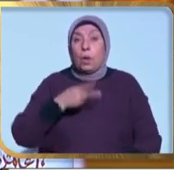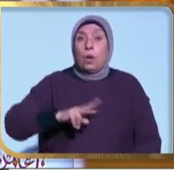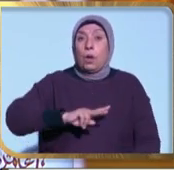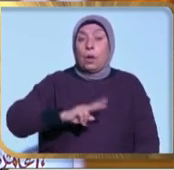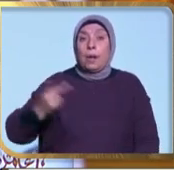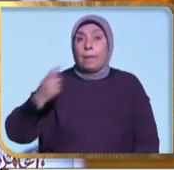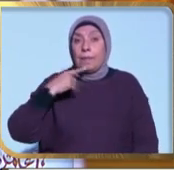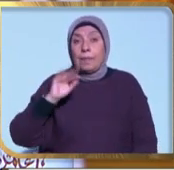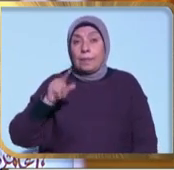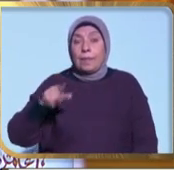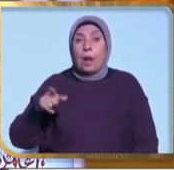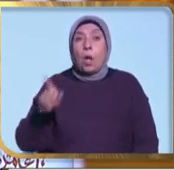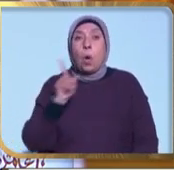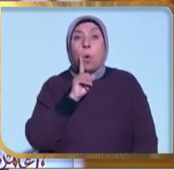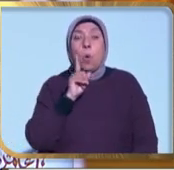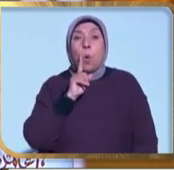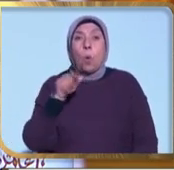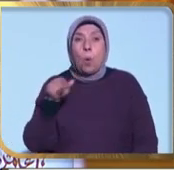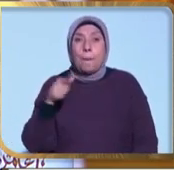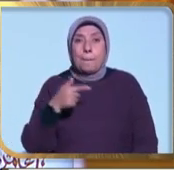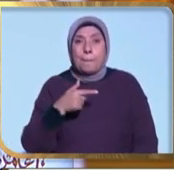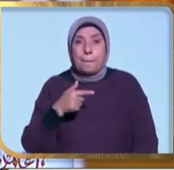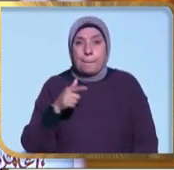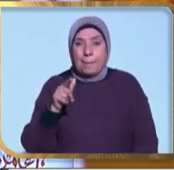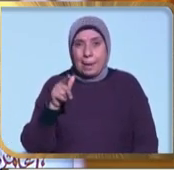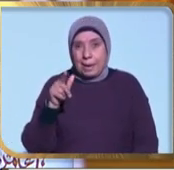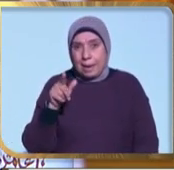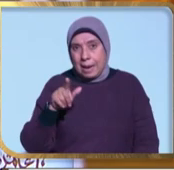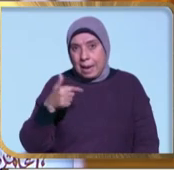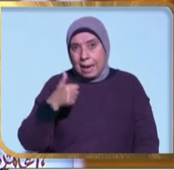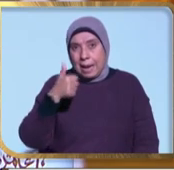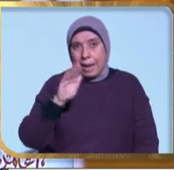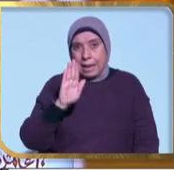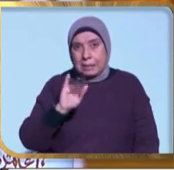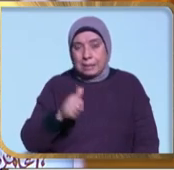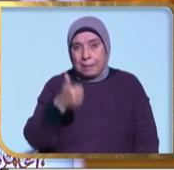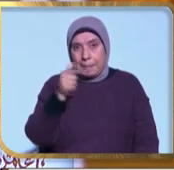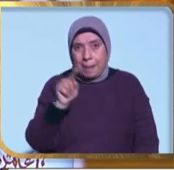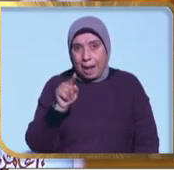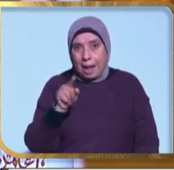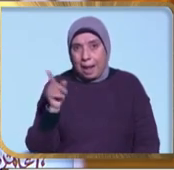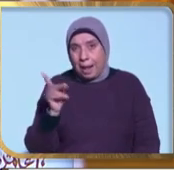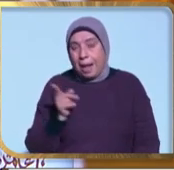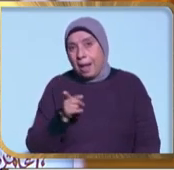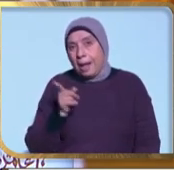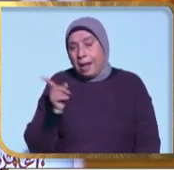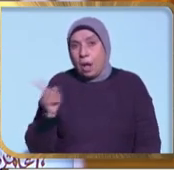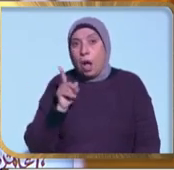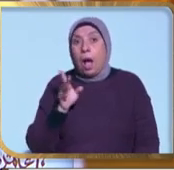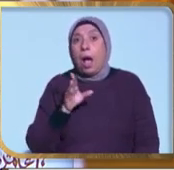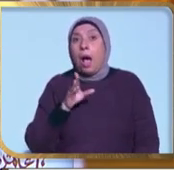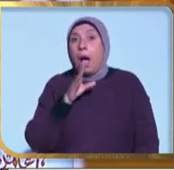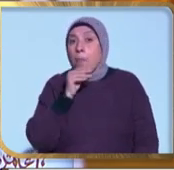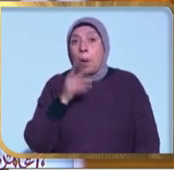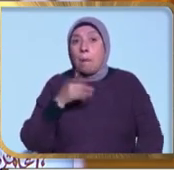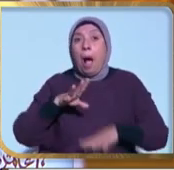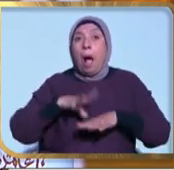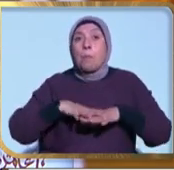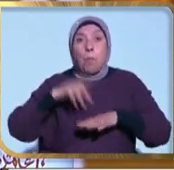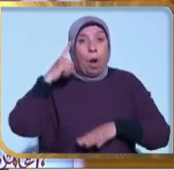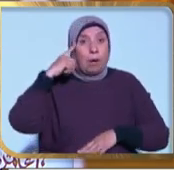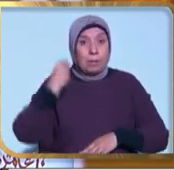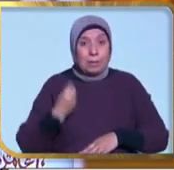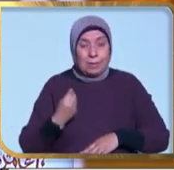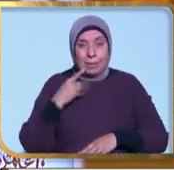ا اسماء بنت ابي بكر الصديق جاءت المدينه زائره ابنتها اسماء وهي في الوقت ده ام